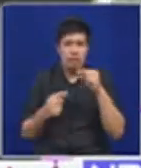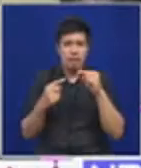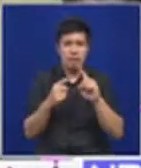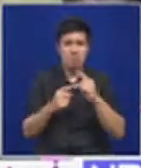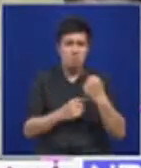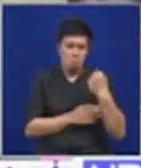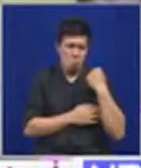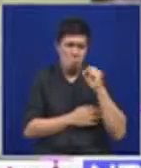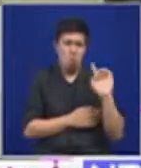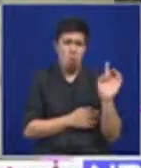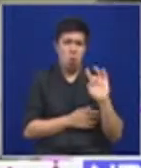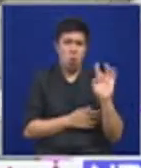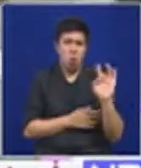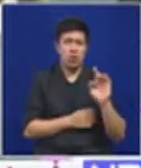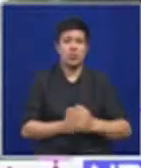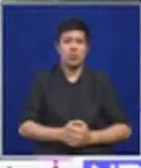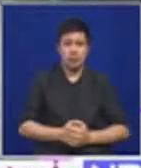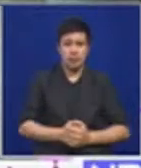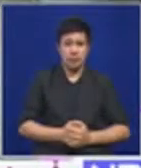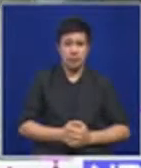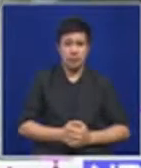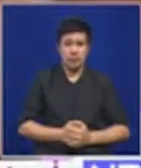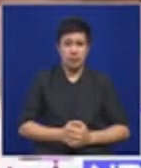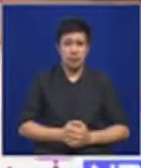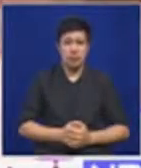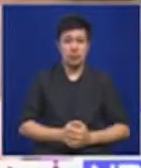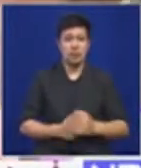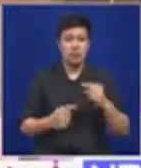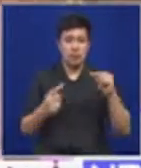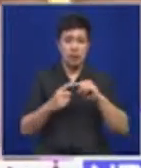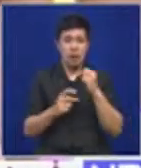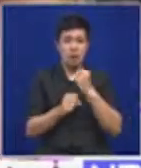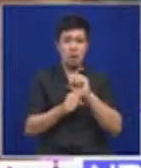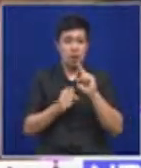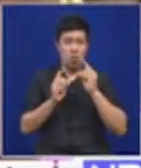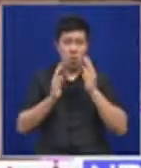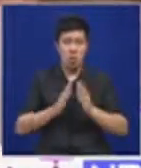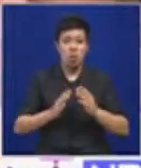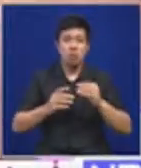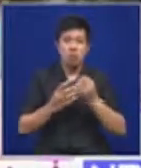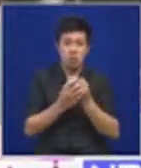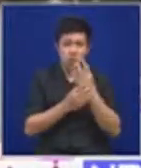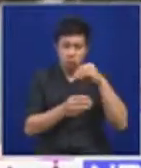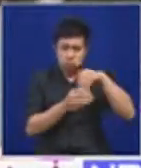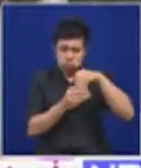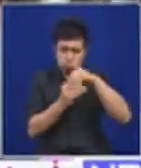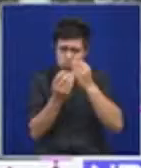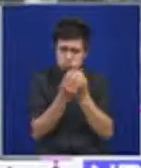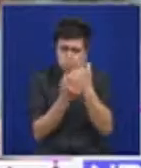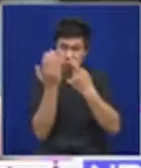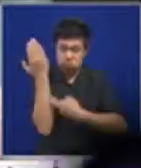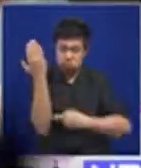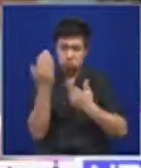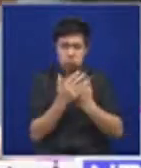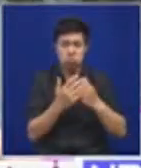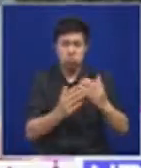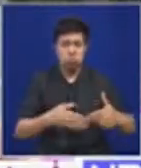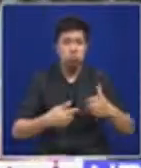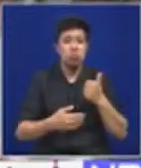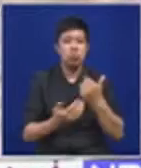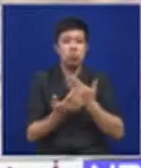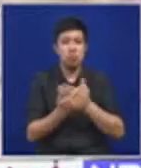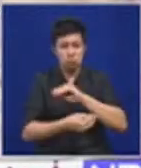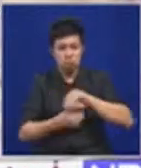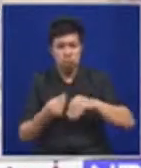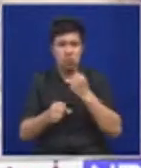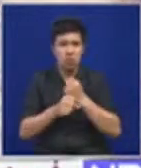ทนทานในทุกสภาพอากาศแล้วก็เป็นส่วนหนึ่งที่ทำให้เกษตรกรผู้ปลูกยางพาราเนี่ยมีรายได้เพิ่มสูงขึ้นจากการนำยางพาราเข้าสู่กระบว